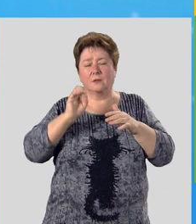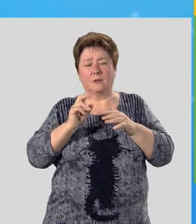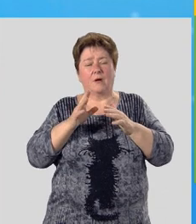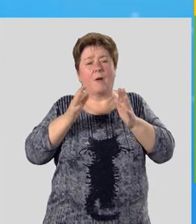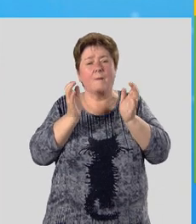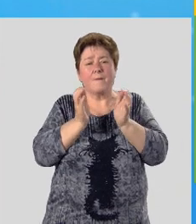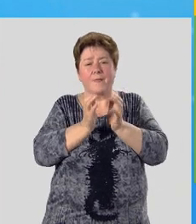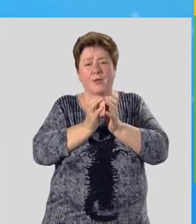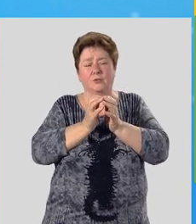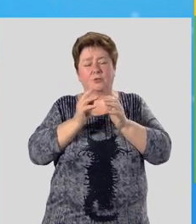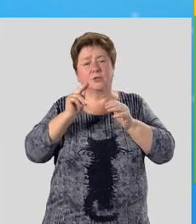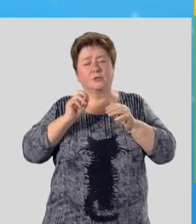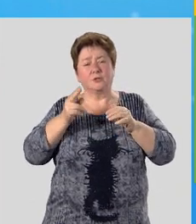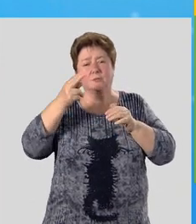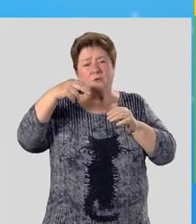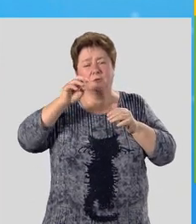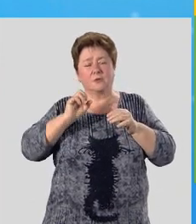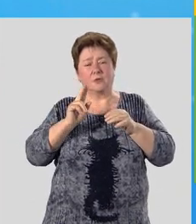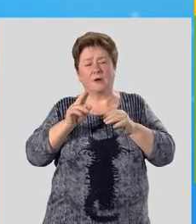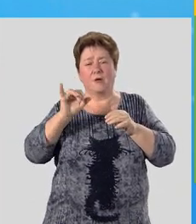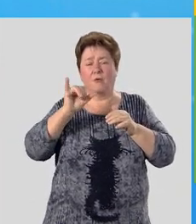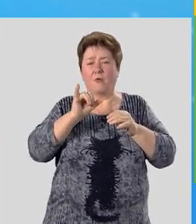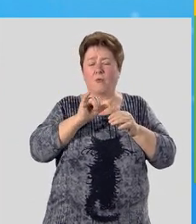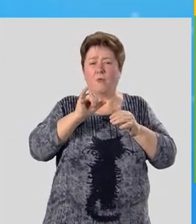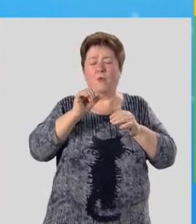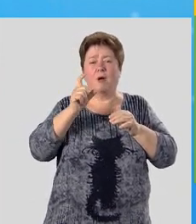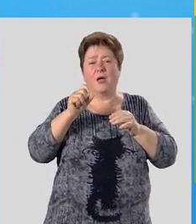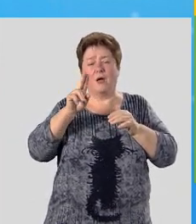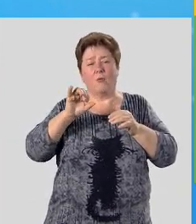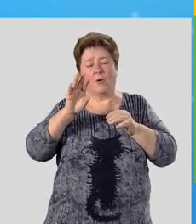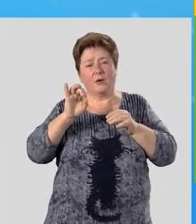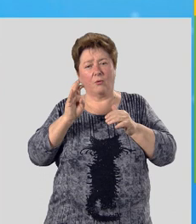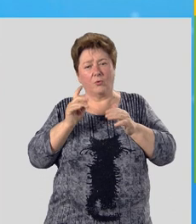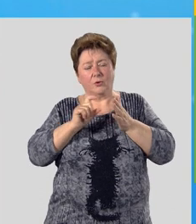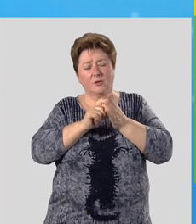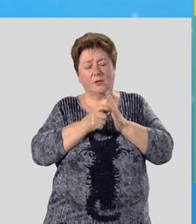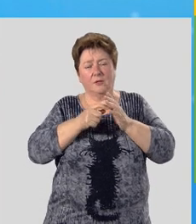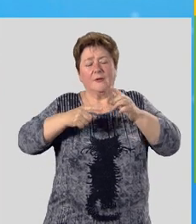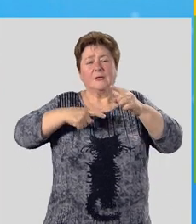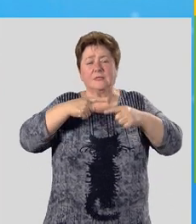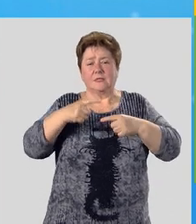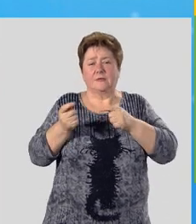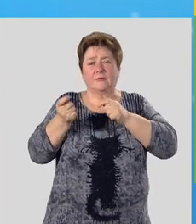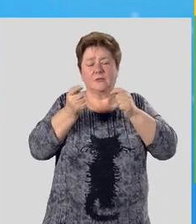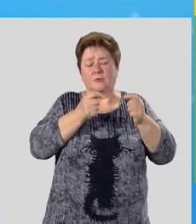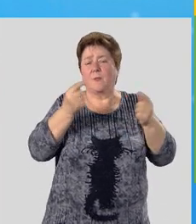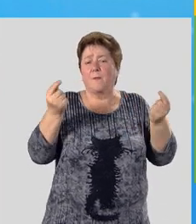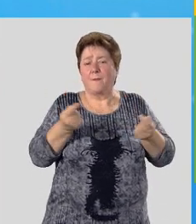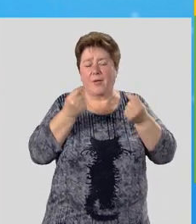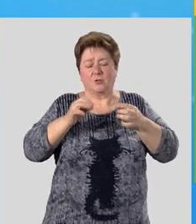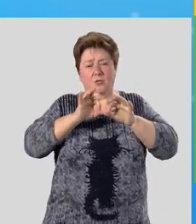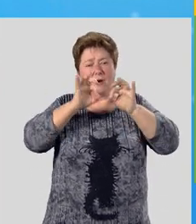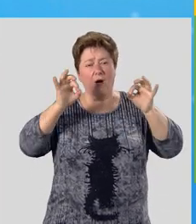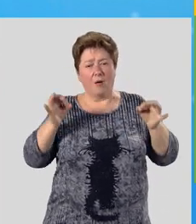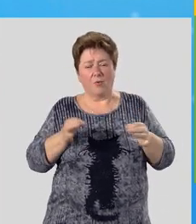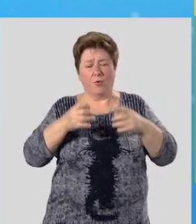много раз меньше, чем ДНК у эукариотных клеток, а следовательно, несет меньший